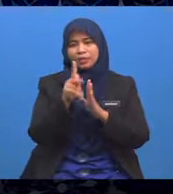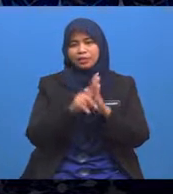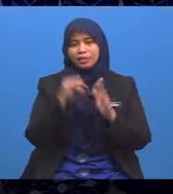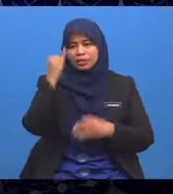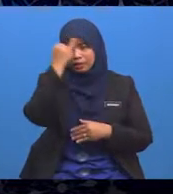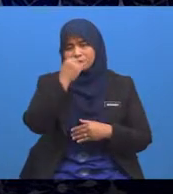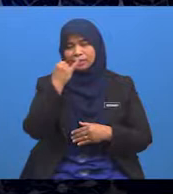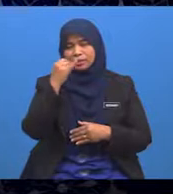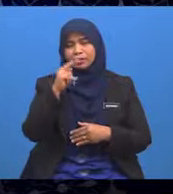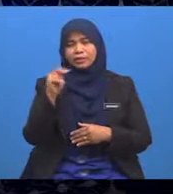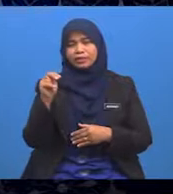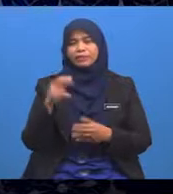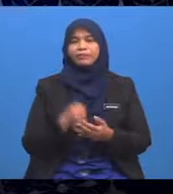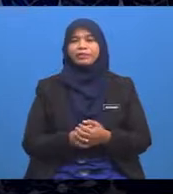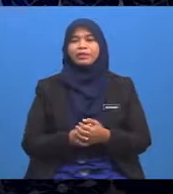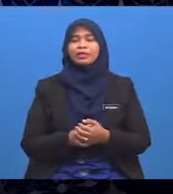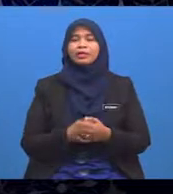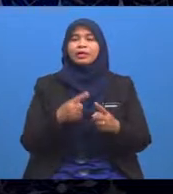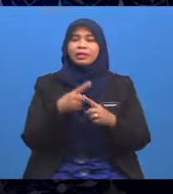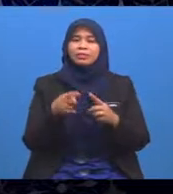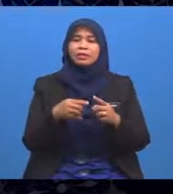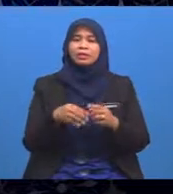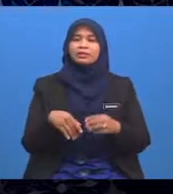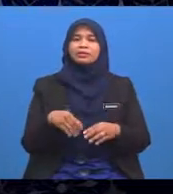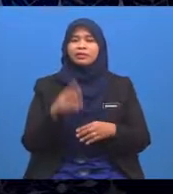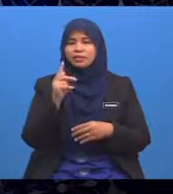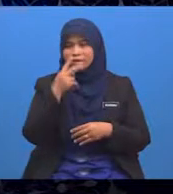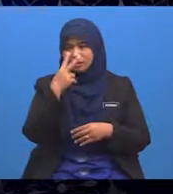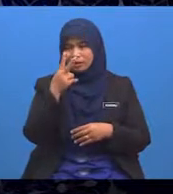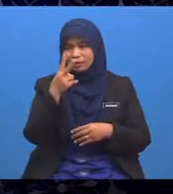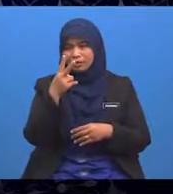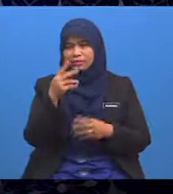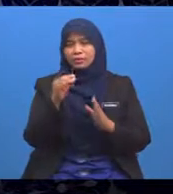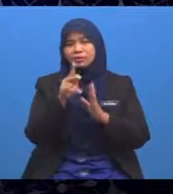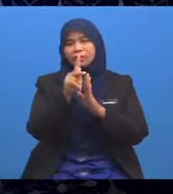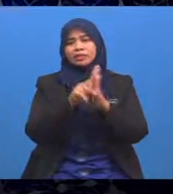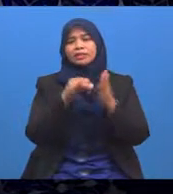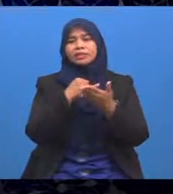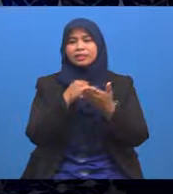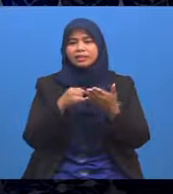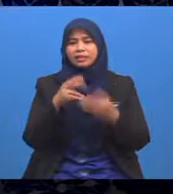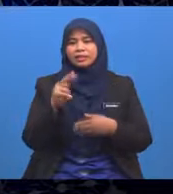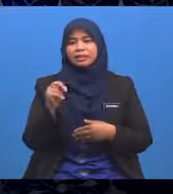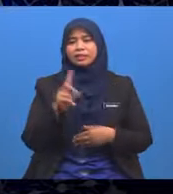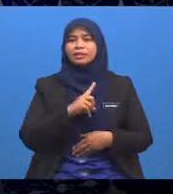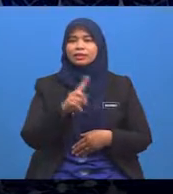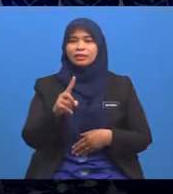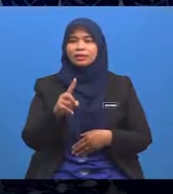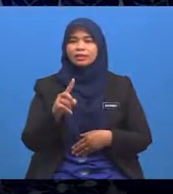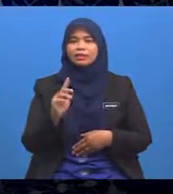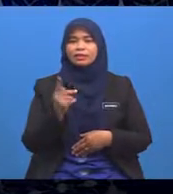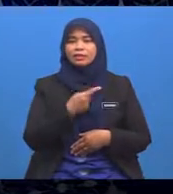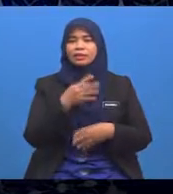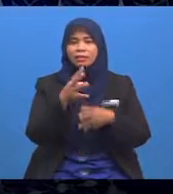Baiklah murid-murid, apabila menyentuh tentang kesenian Islam, tentu sahaja kita ingin tahu lebih jauh